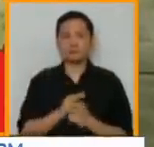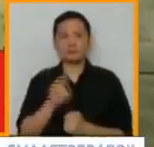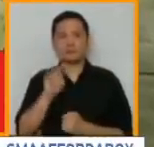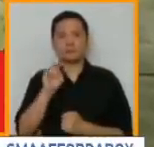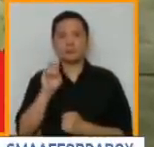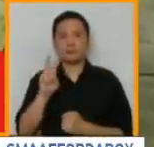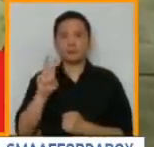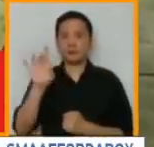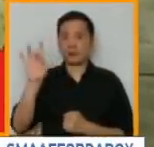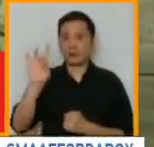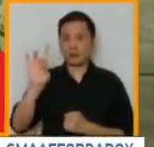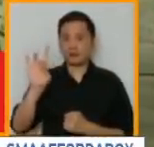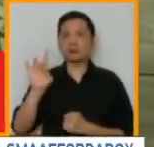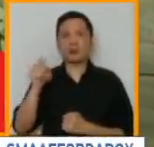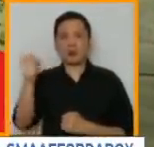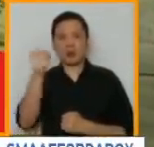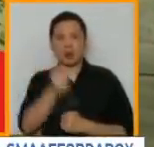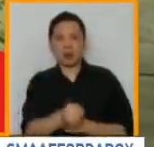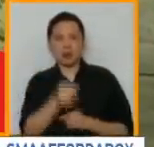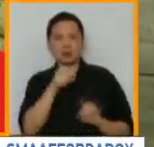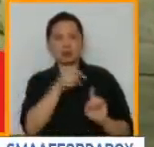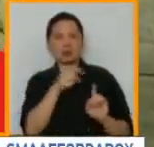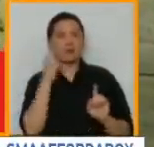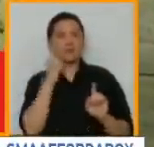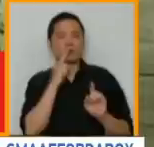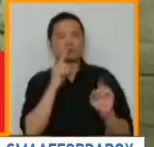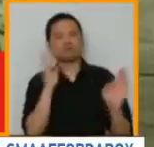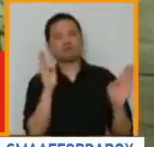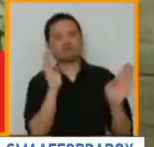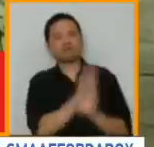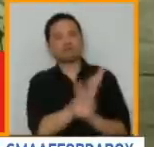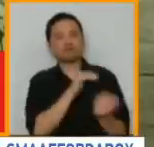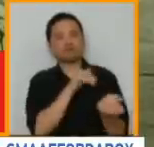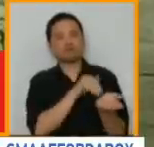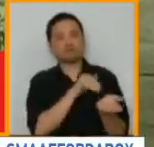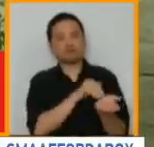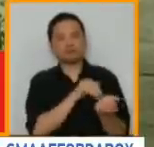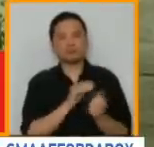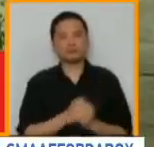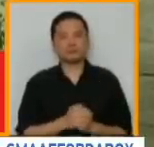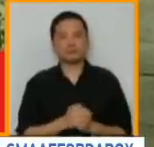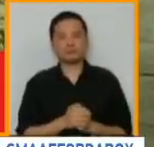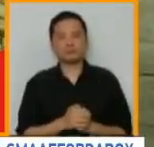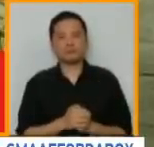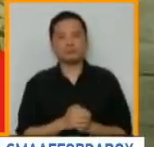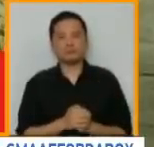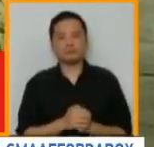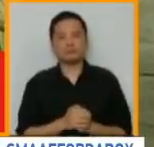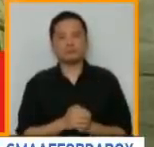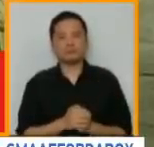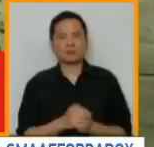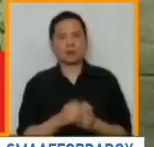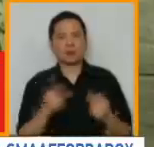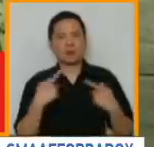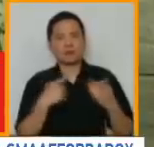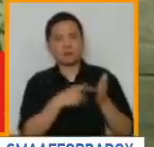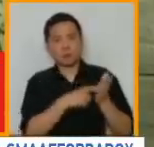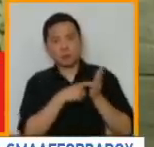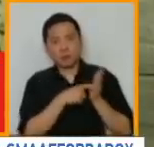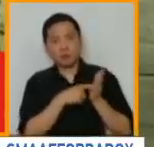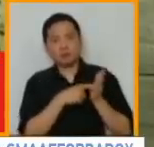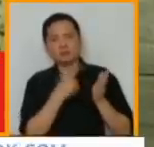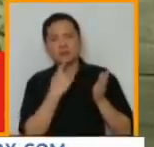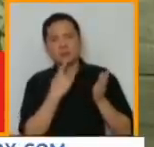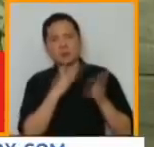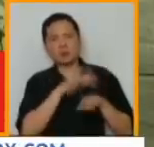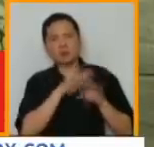reliever ng doktor. Online siya na ano eh, yung pag-hire sa kanya, yung mga requirements through online. So syempre, pag